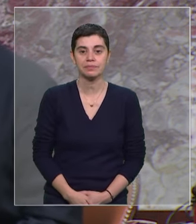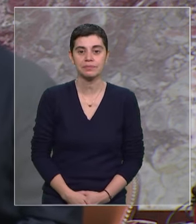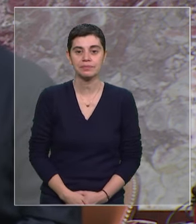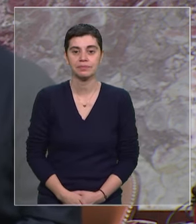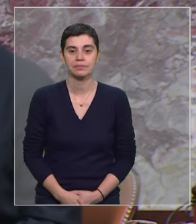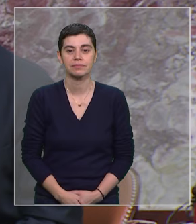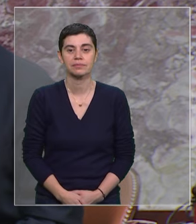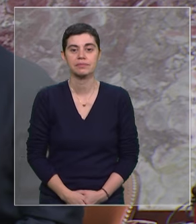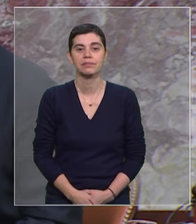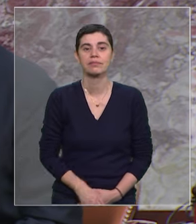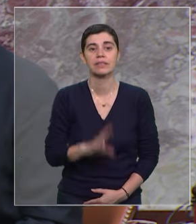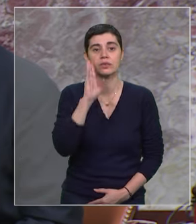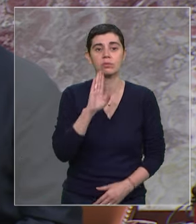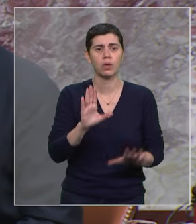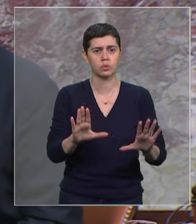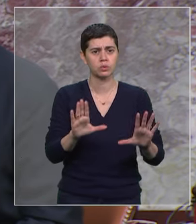S'il vous plaît, un peu de calme.